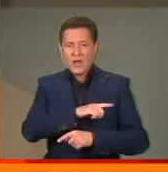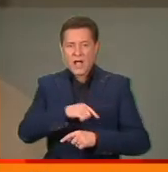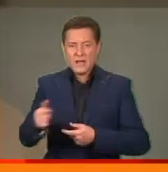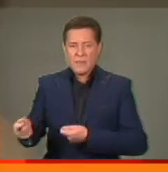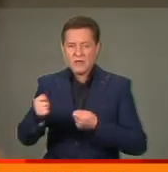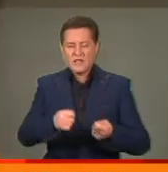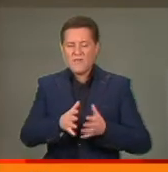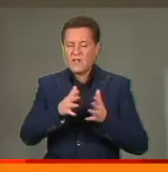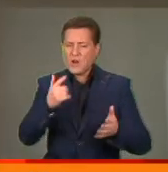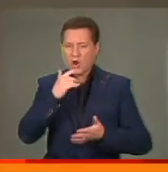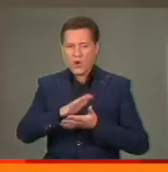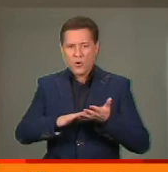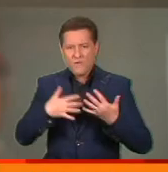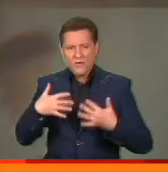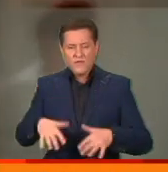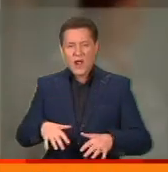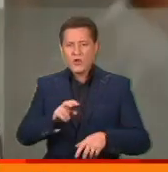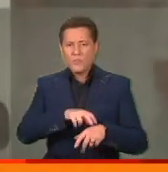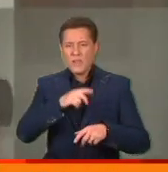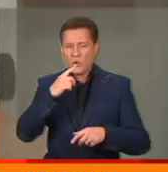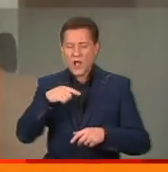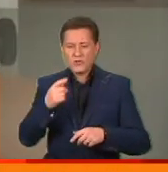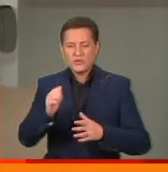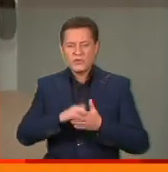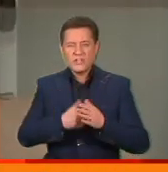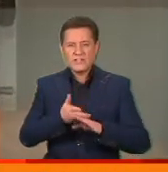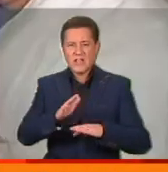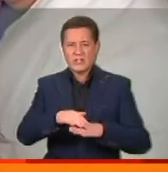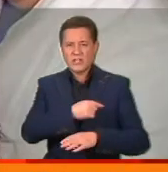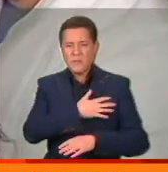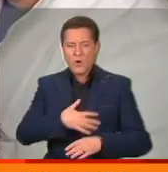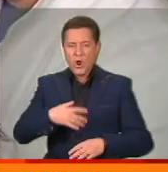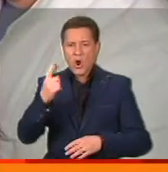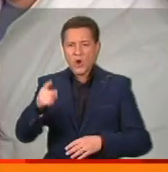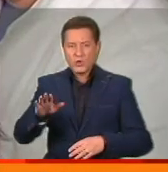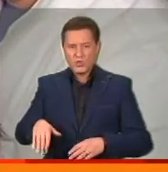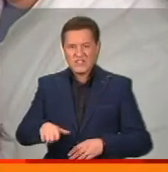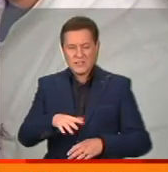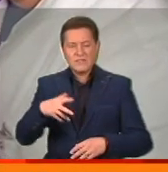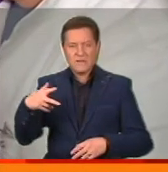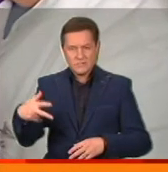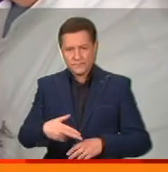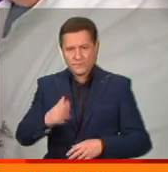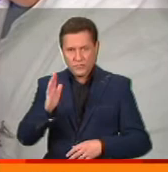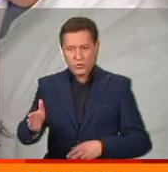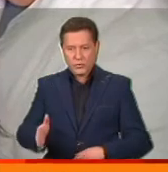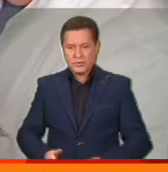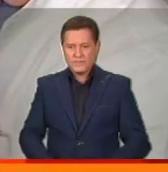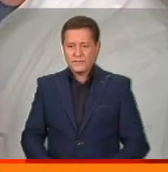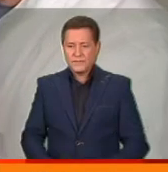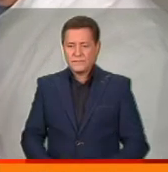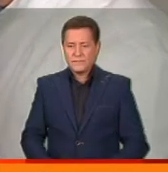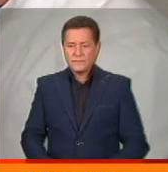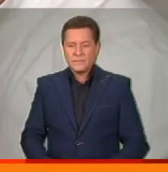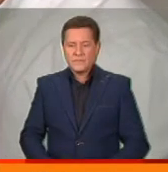із великою крововтратою. Медики кажуть, через тяжкість поранення одну з кінців доведеться ампутувати. І те,